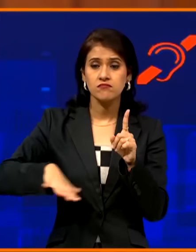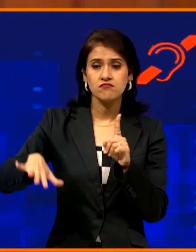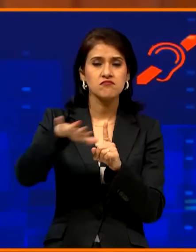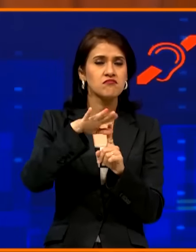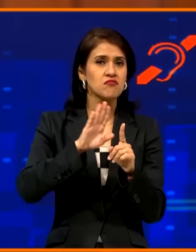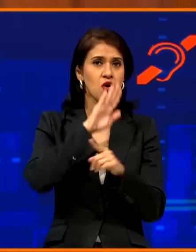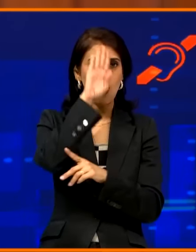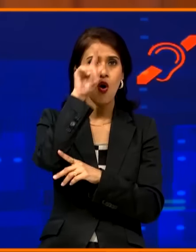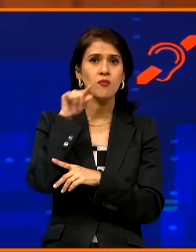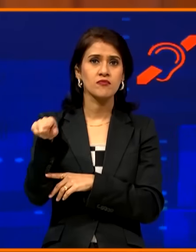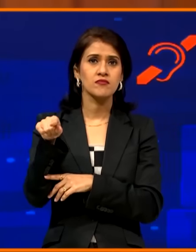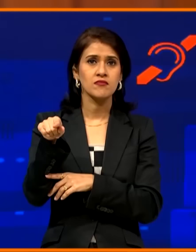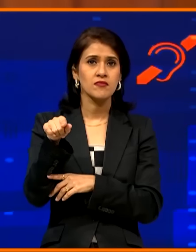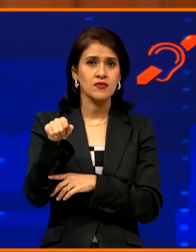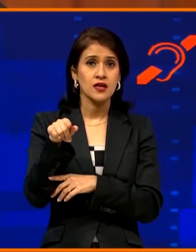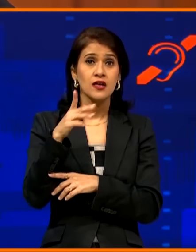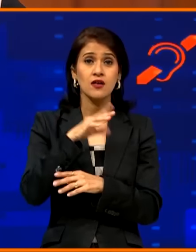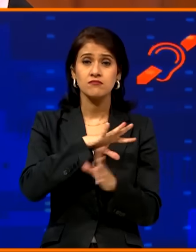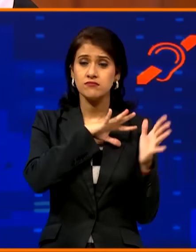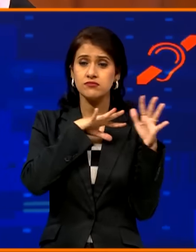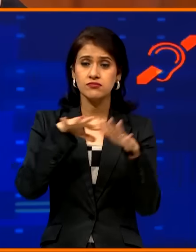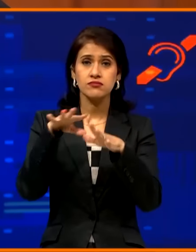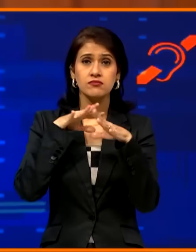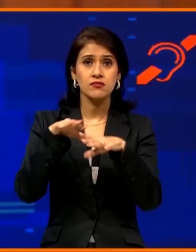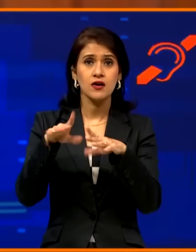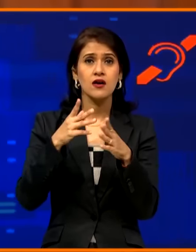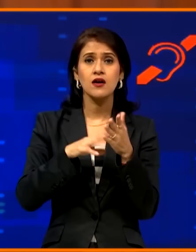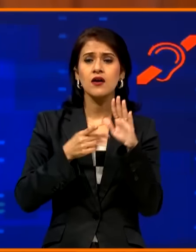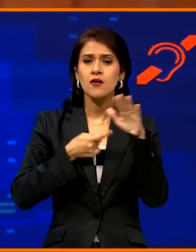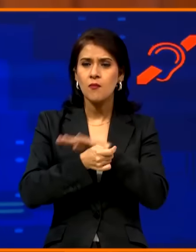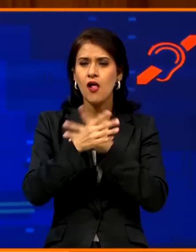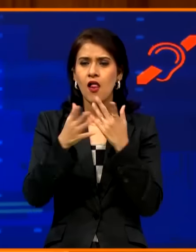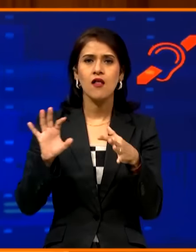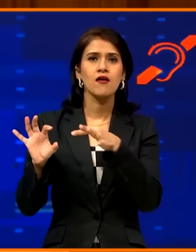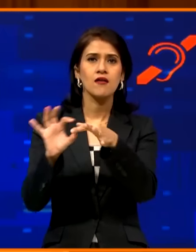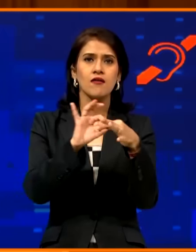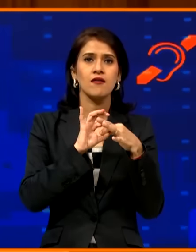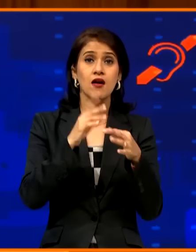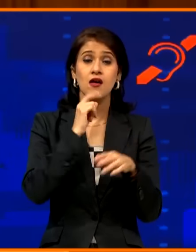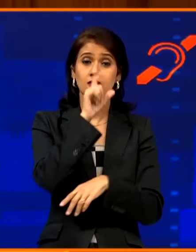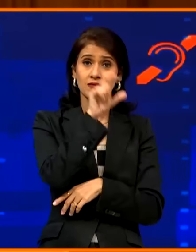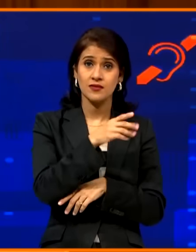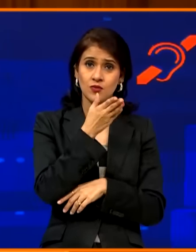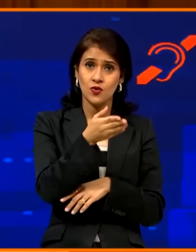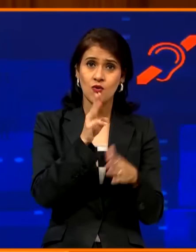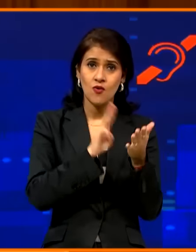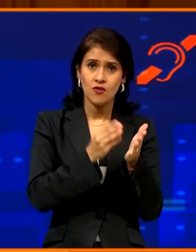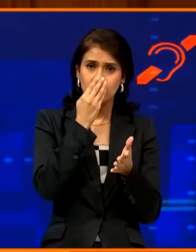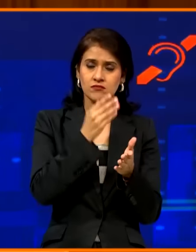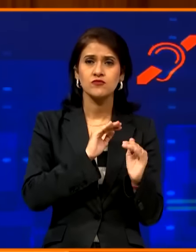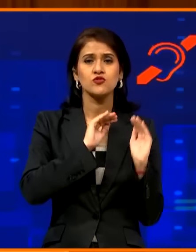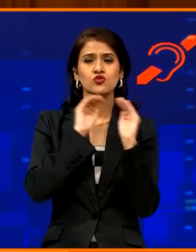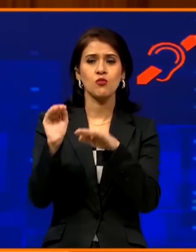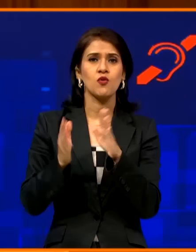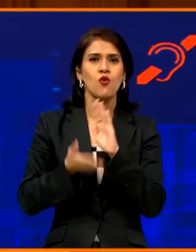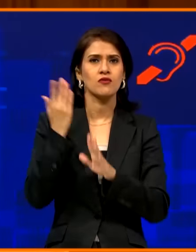हाफिज सईद समेत कई आतंकवादियों के तार देवबंद से जुड़े हैं उनको मुबारक